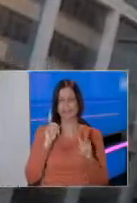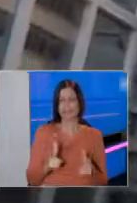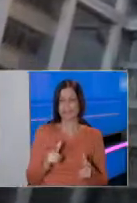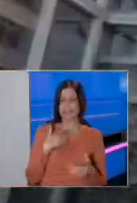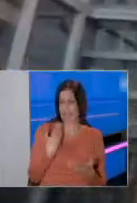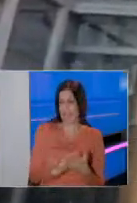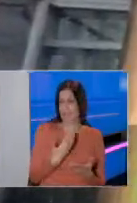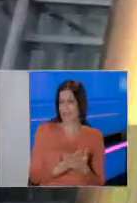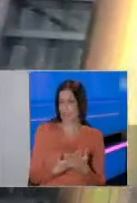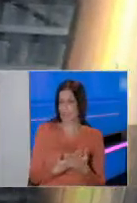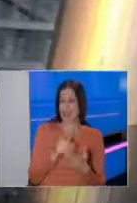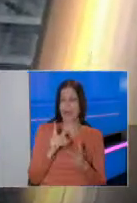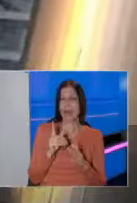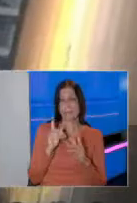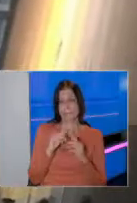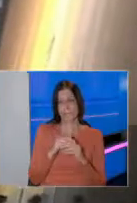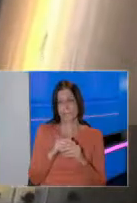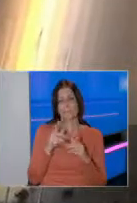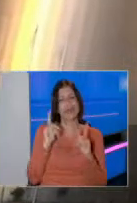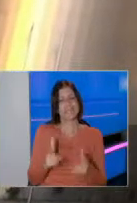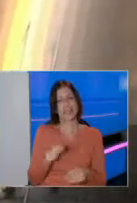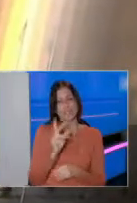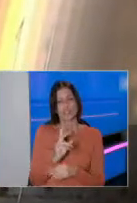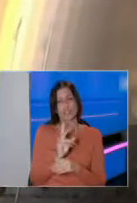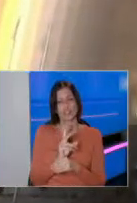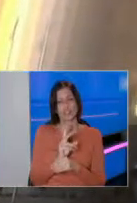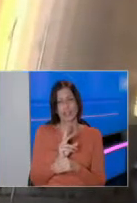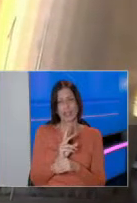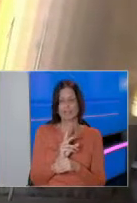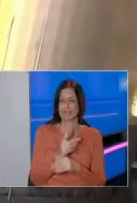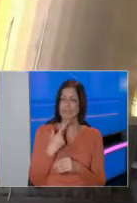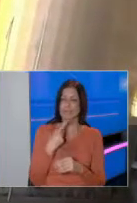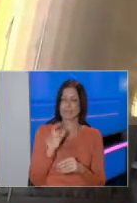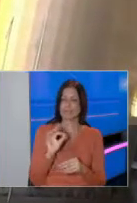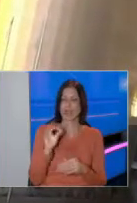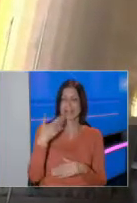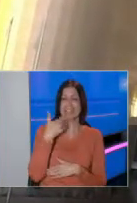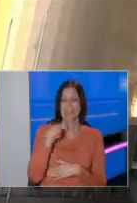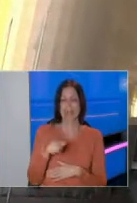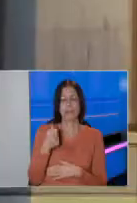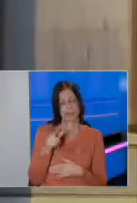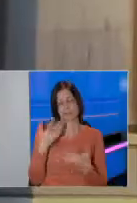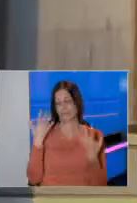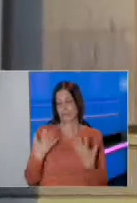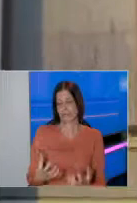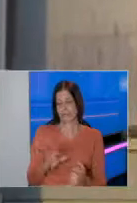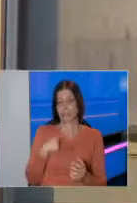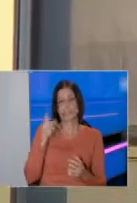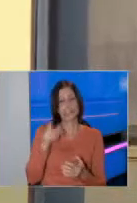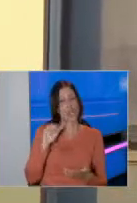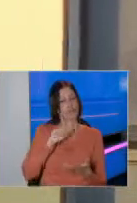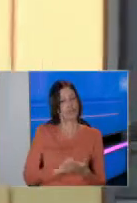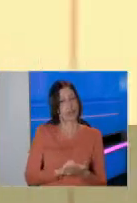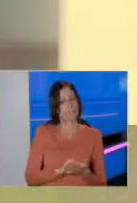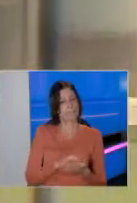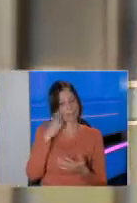החיה למאבק, של, ולמאבק ולשמירה של קיום כן. של מדינת ישראל, המחיר, המחיר הזה הוא כבד, צריך לשלם אותו בראש